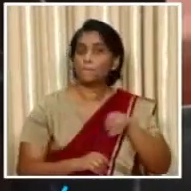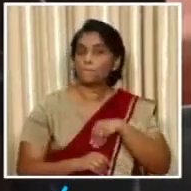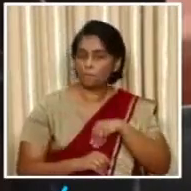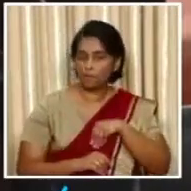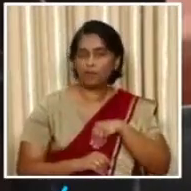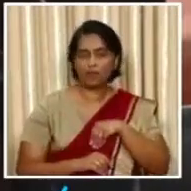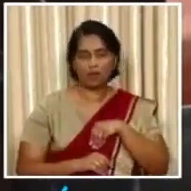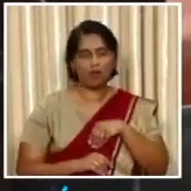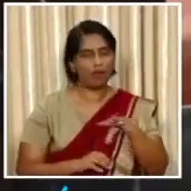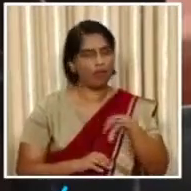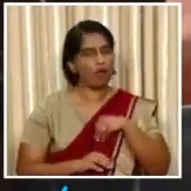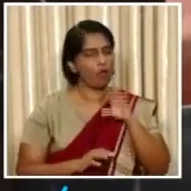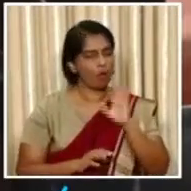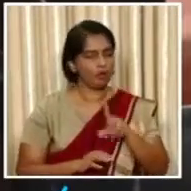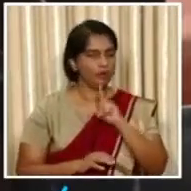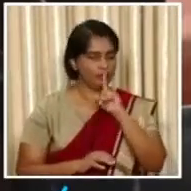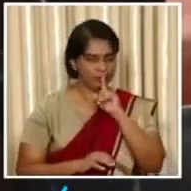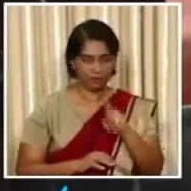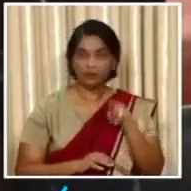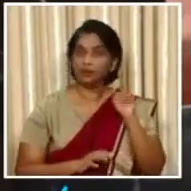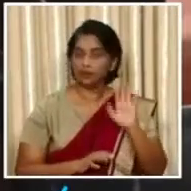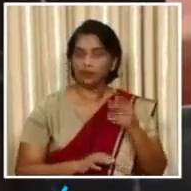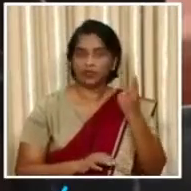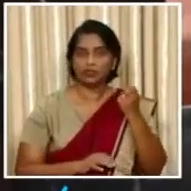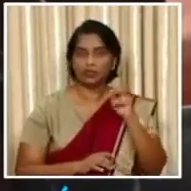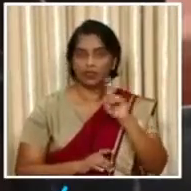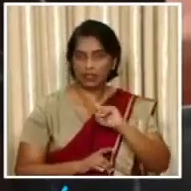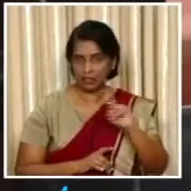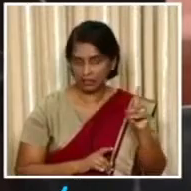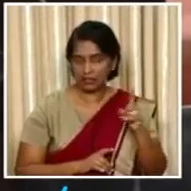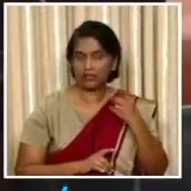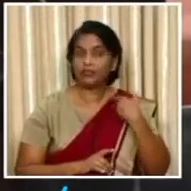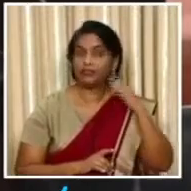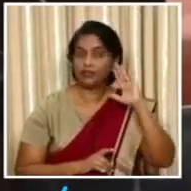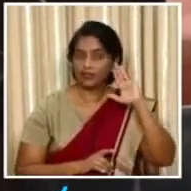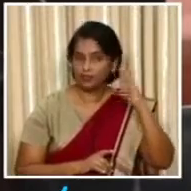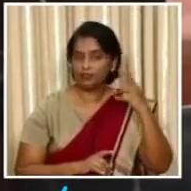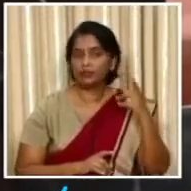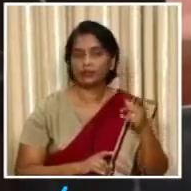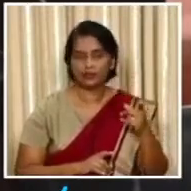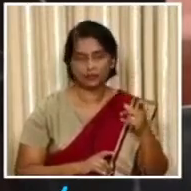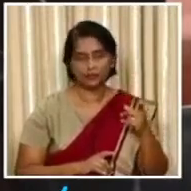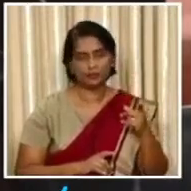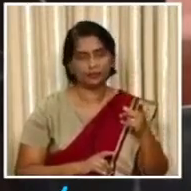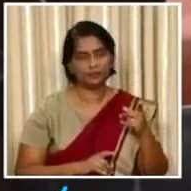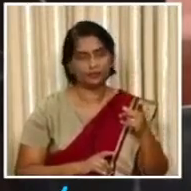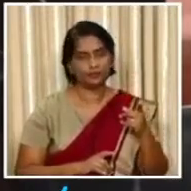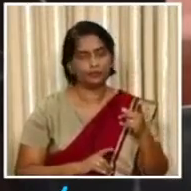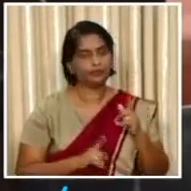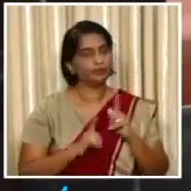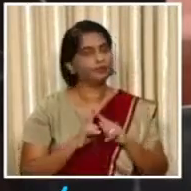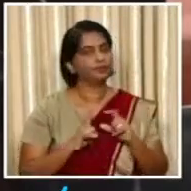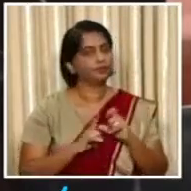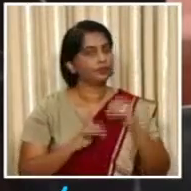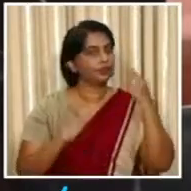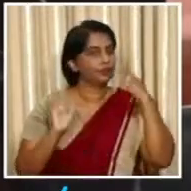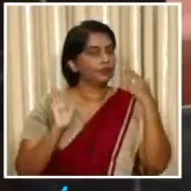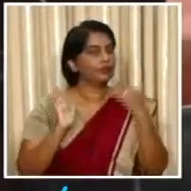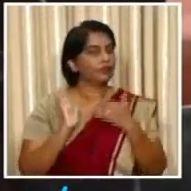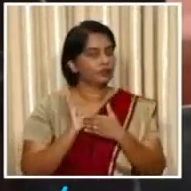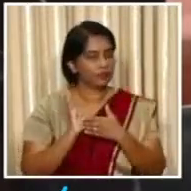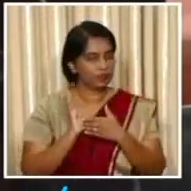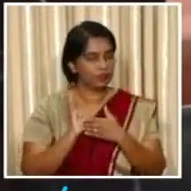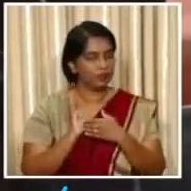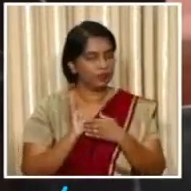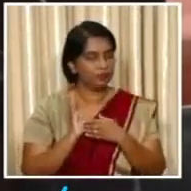மேலும் 2010 விசேட தேவைகள் சார் பட்டப்பின் கல்வி டிப்ளோமாவானது சாதாரண பட்டப்பின்